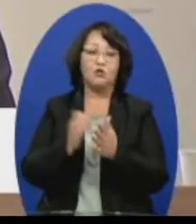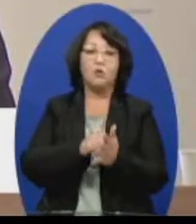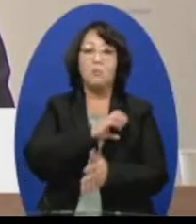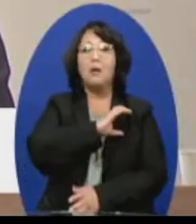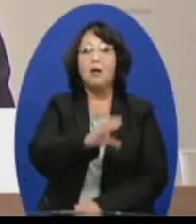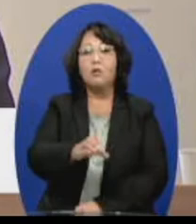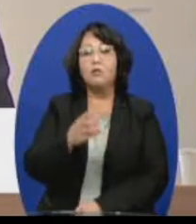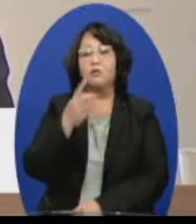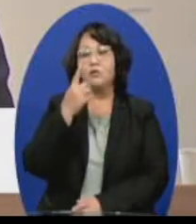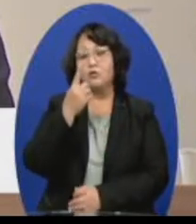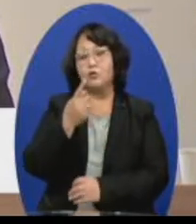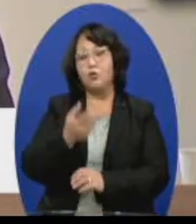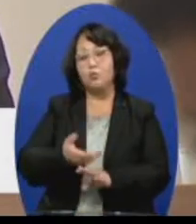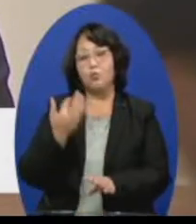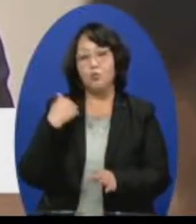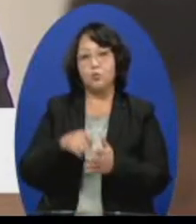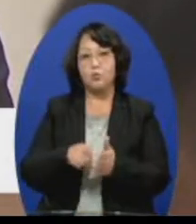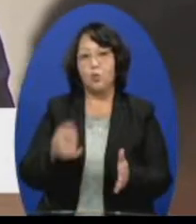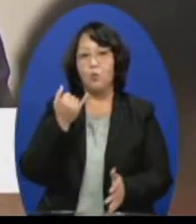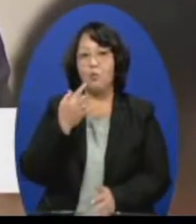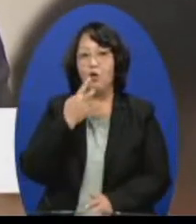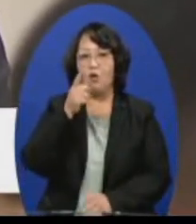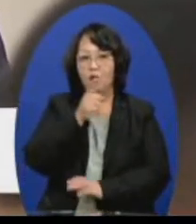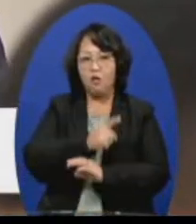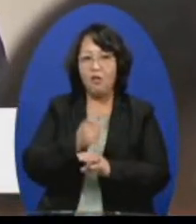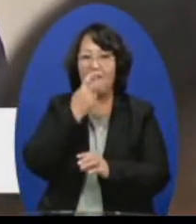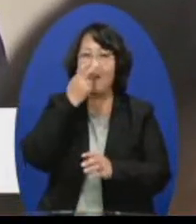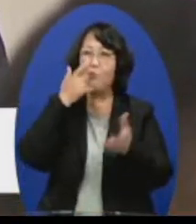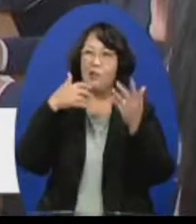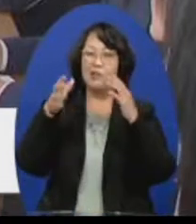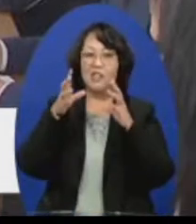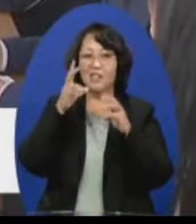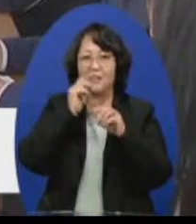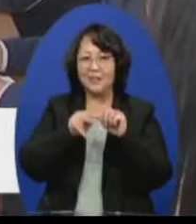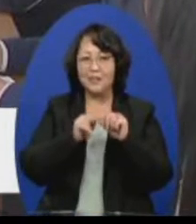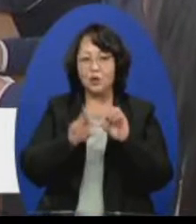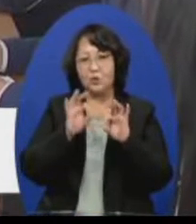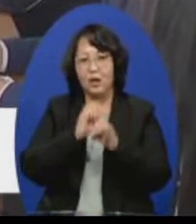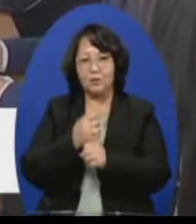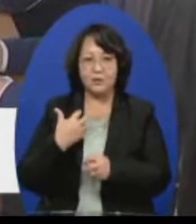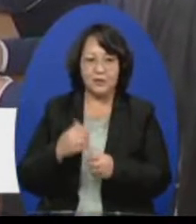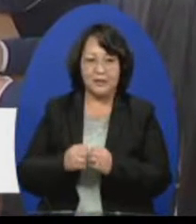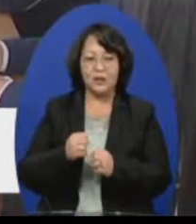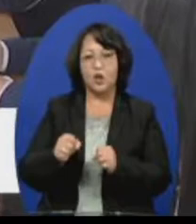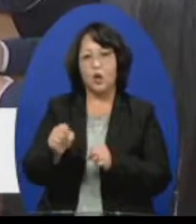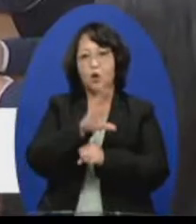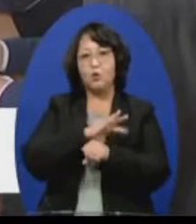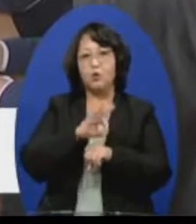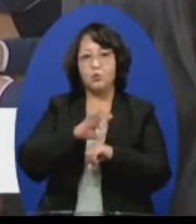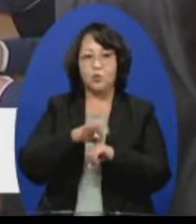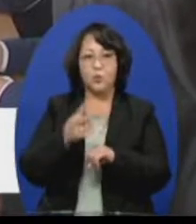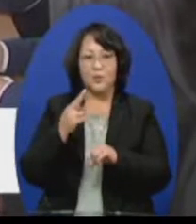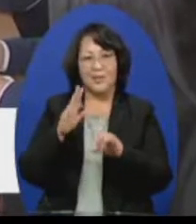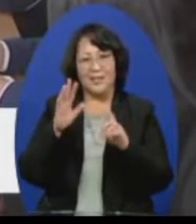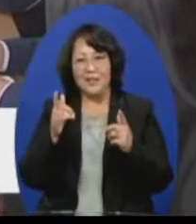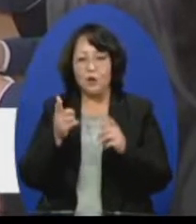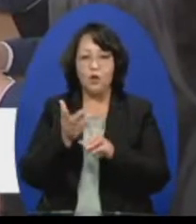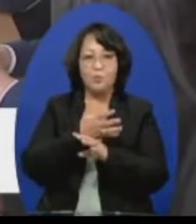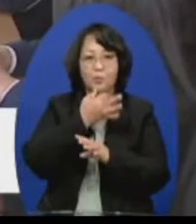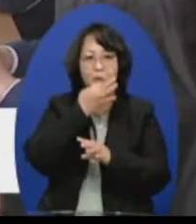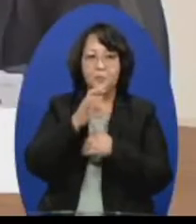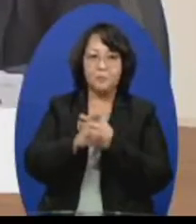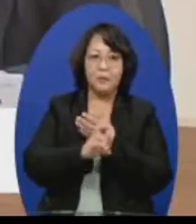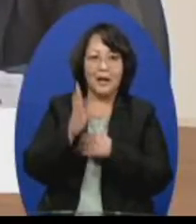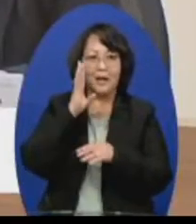хугацаанд Улаанбаатар хотын агаарын чанарын хяналтын чиг үүргийг үр дүнтэй гүйцэтгэсэн коронавирусны цар тахлын үеийн эрсдлээс